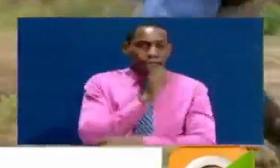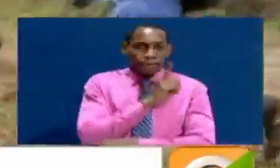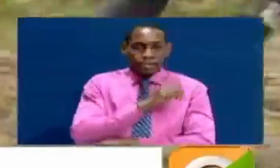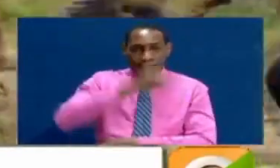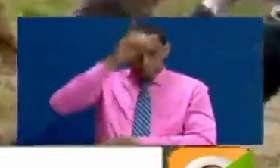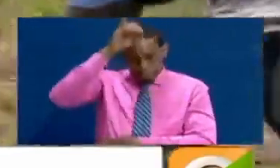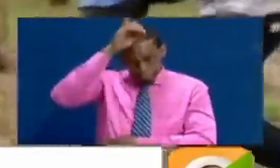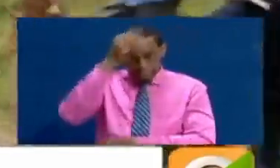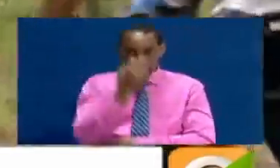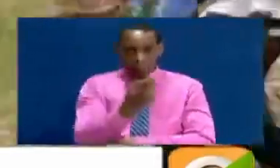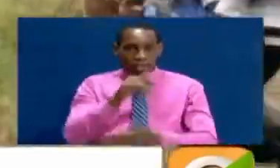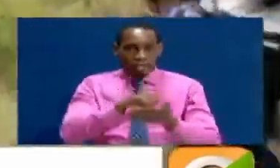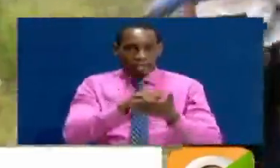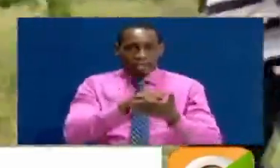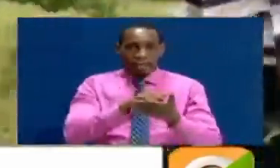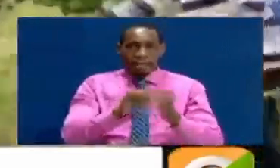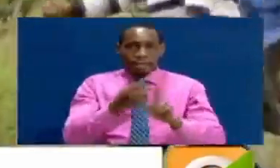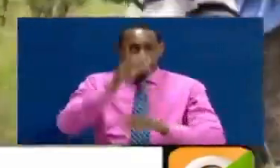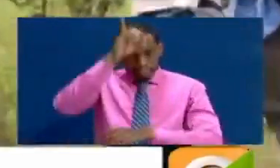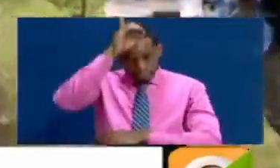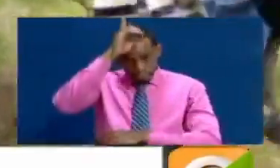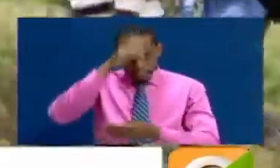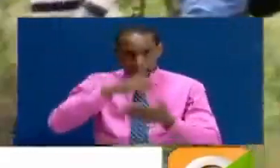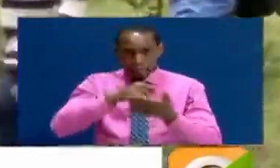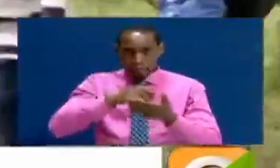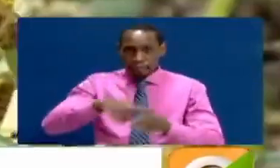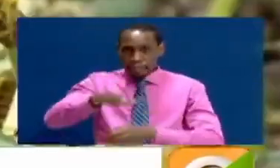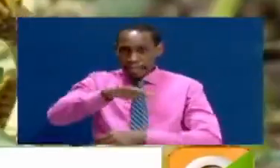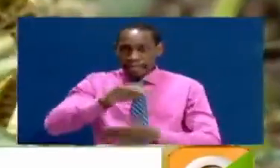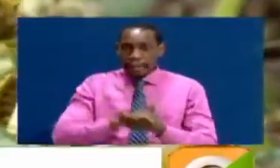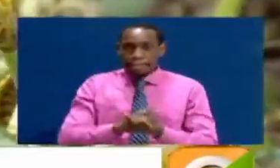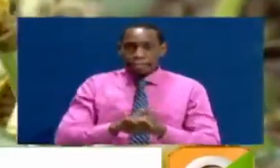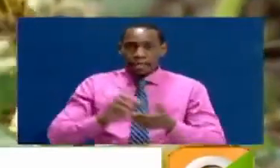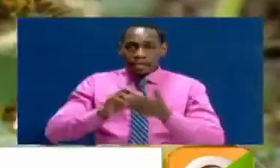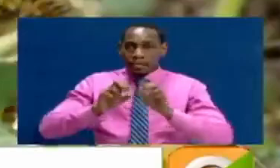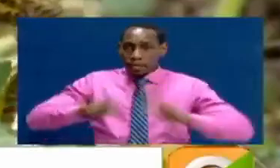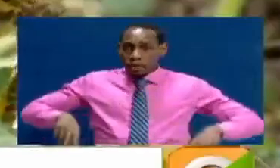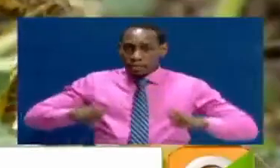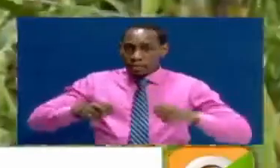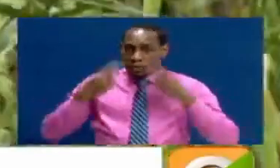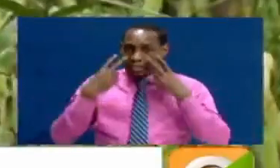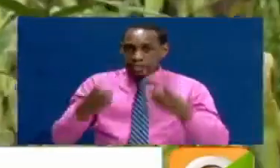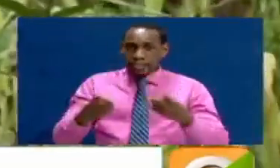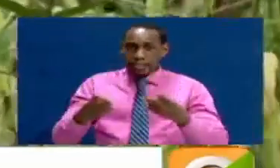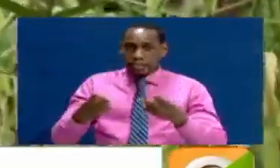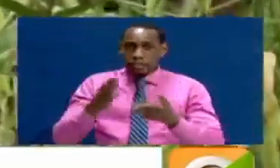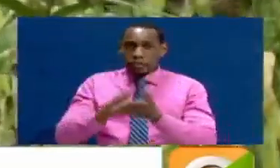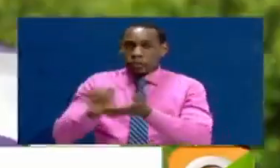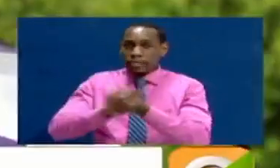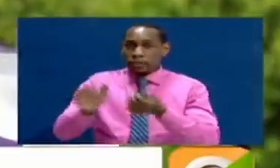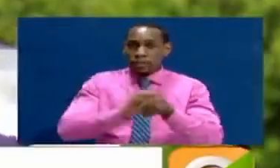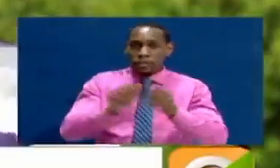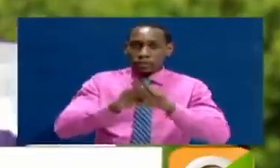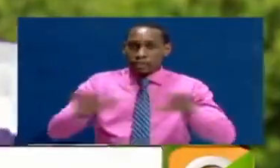katika kijiji cha Kiangu ambacho ni kijiji cha kwanza katika wadi ya Basuba. Nzige wanaonekana kufanya karamu